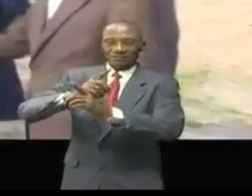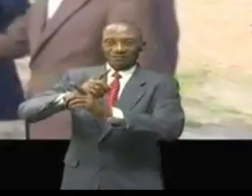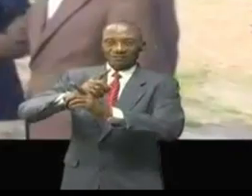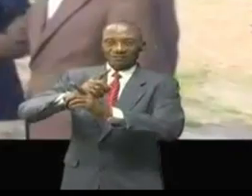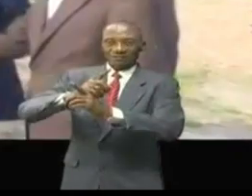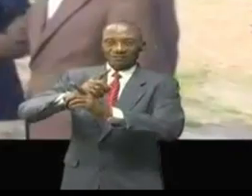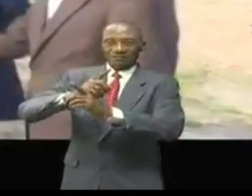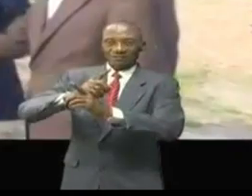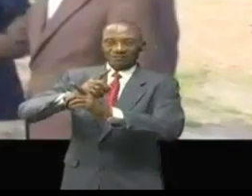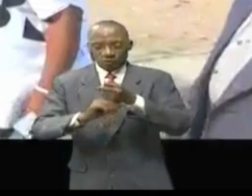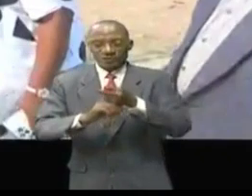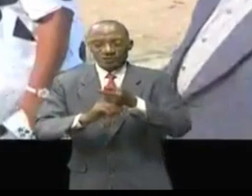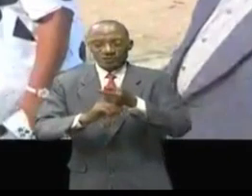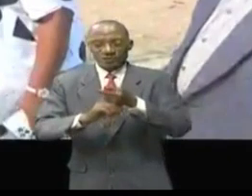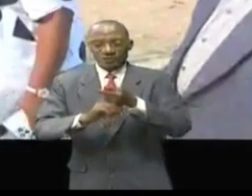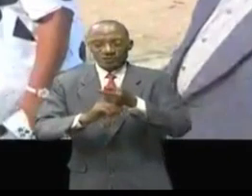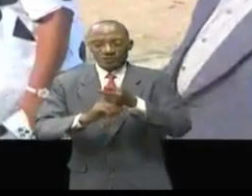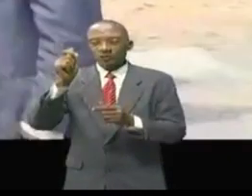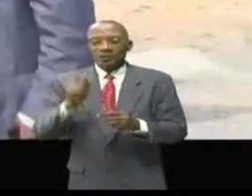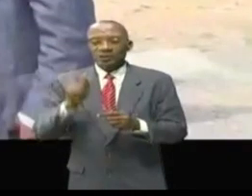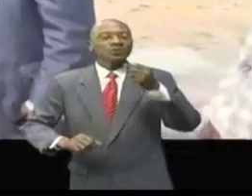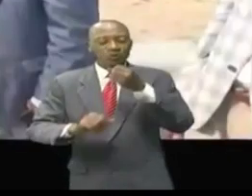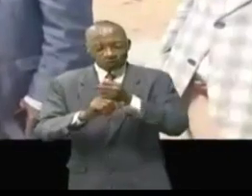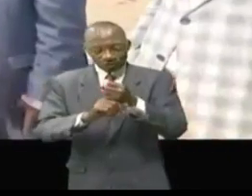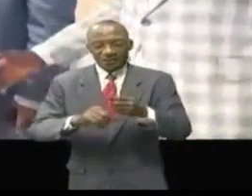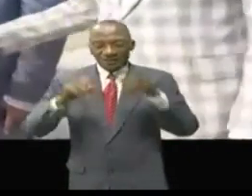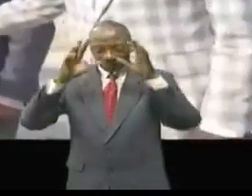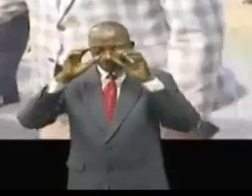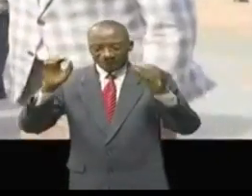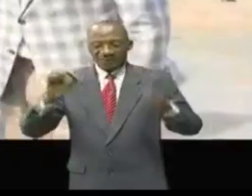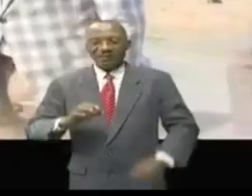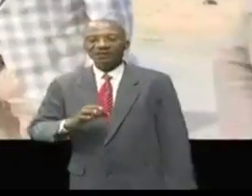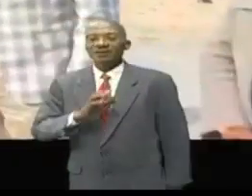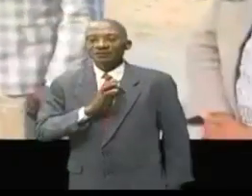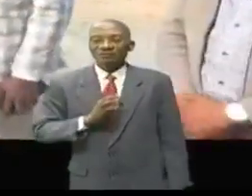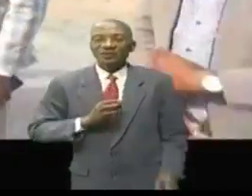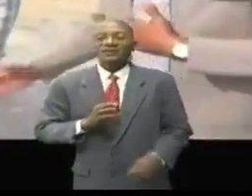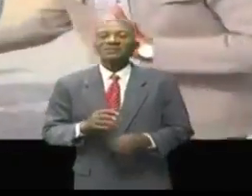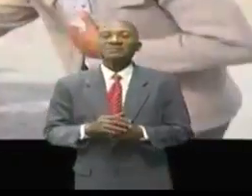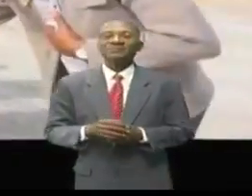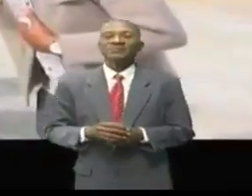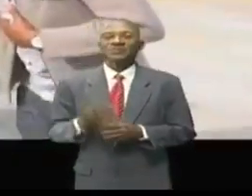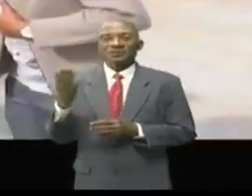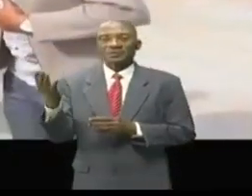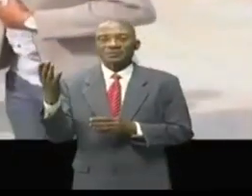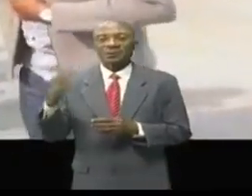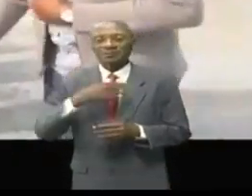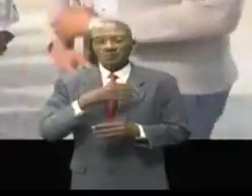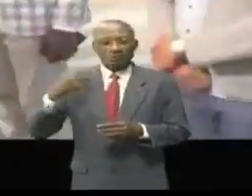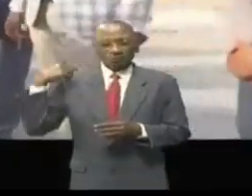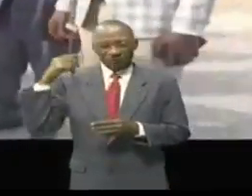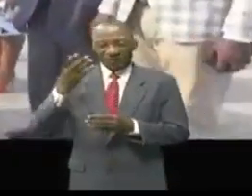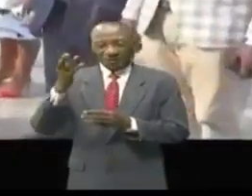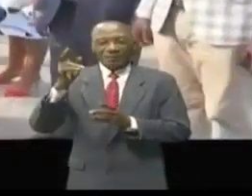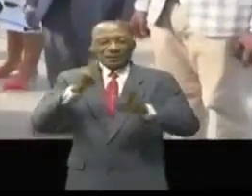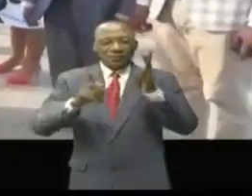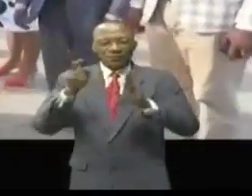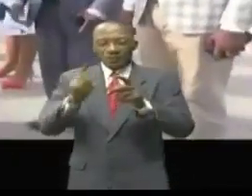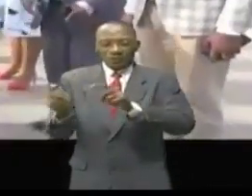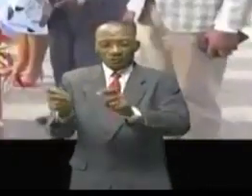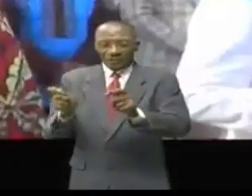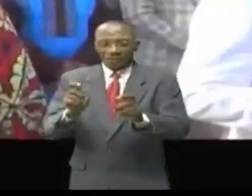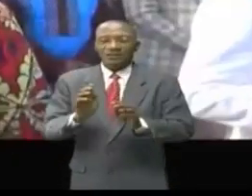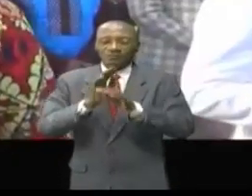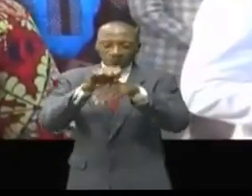aux forces armées de la République et à l'intégrité du territoire. À cela, elle invite toute sa population à participer massivement à